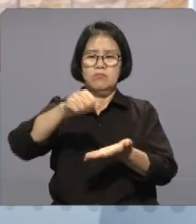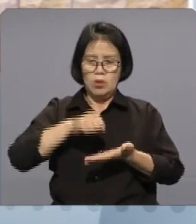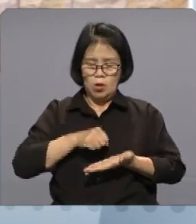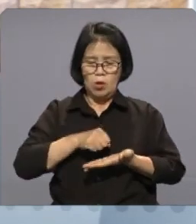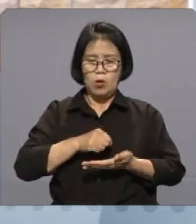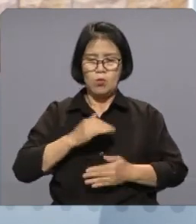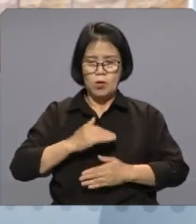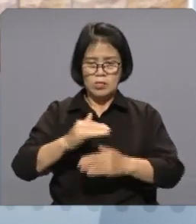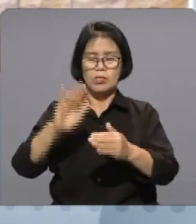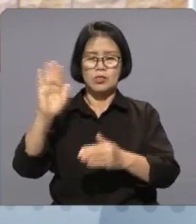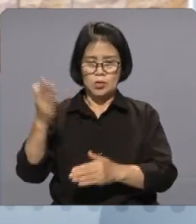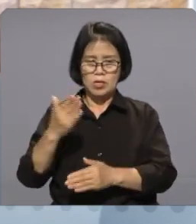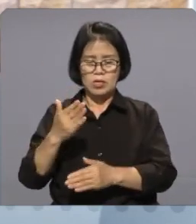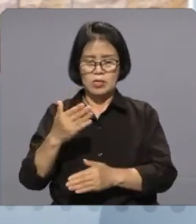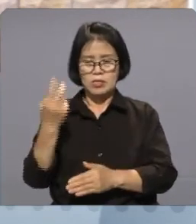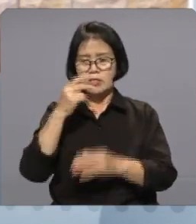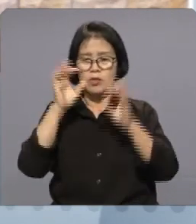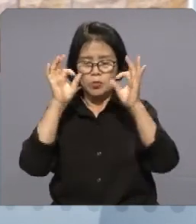과정으로 진행되기를 저희도